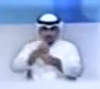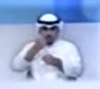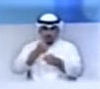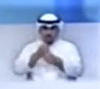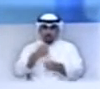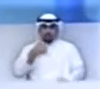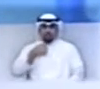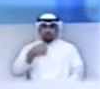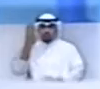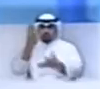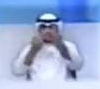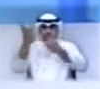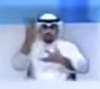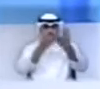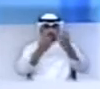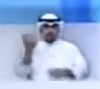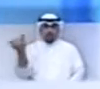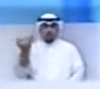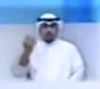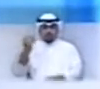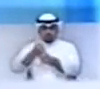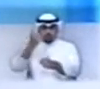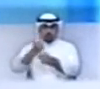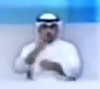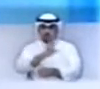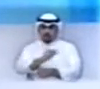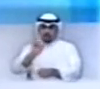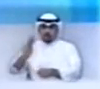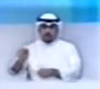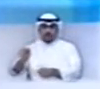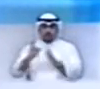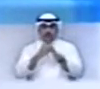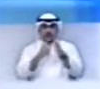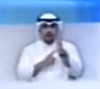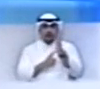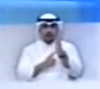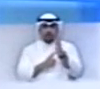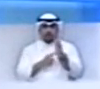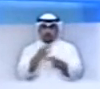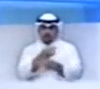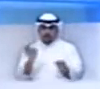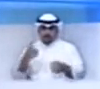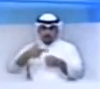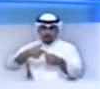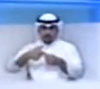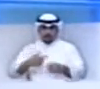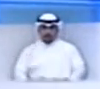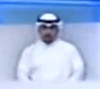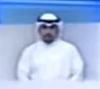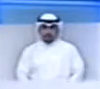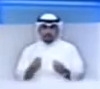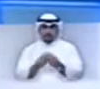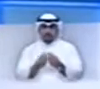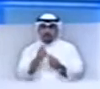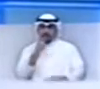في مرافقها وتشغيل الإنتاج والوفاء بالالتزامات المحلية والدولية من المنتجات البترولية. وحث المجلس